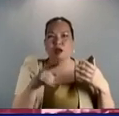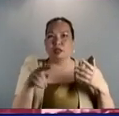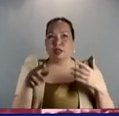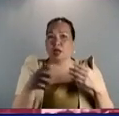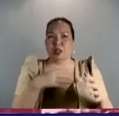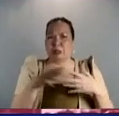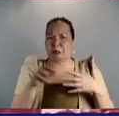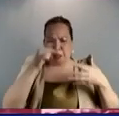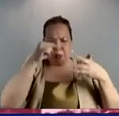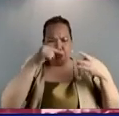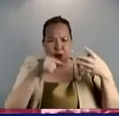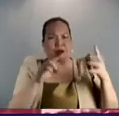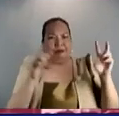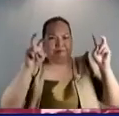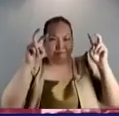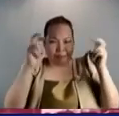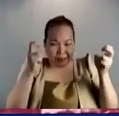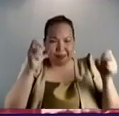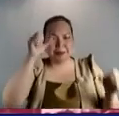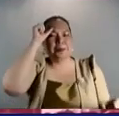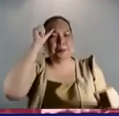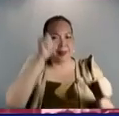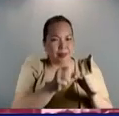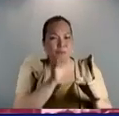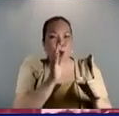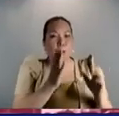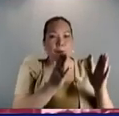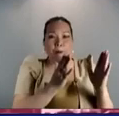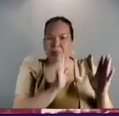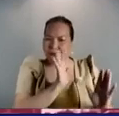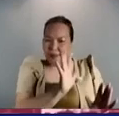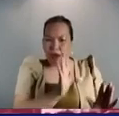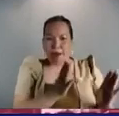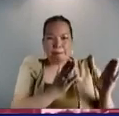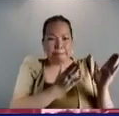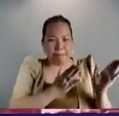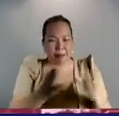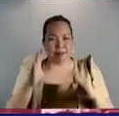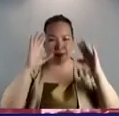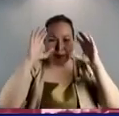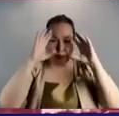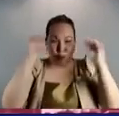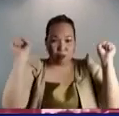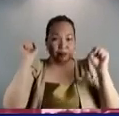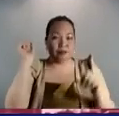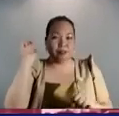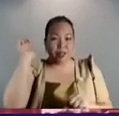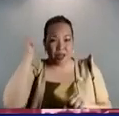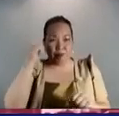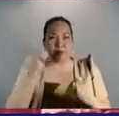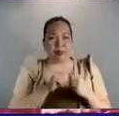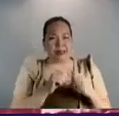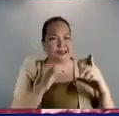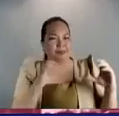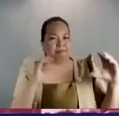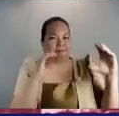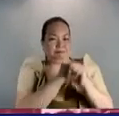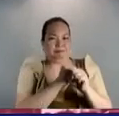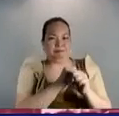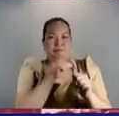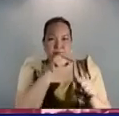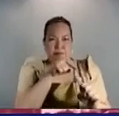detalye ng plataforma de gobyerno ng isang pangulo, diba? Matatandaan nila. Kumbaga man, ito yung in a nutshell. Ito